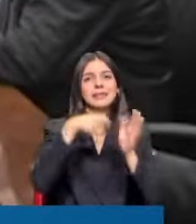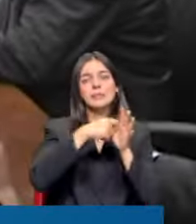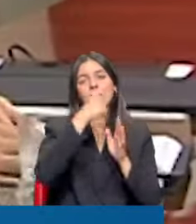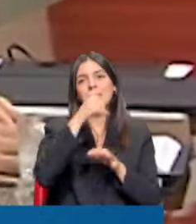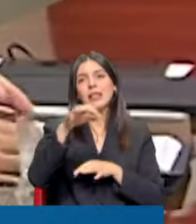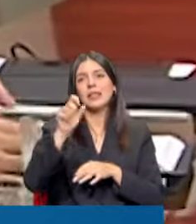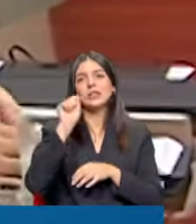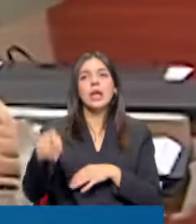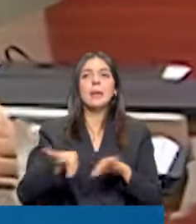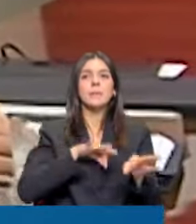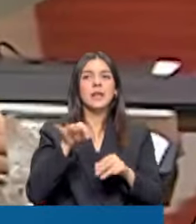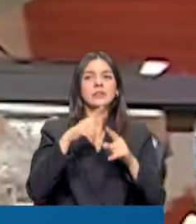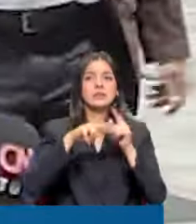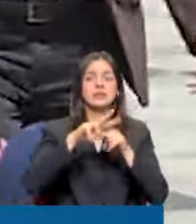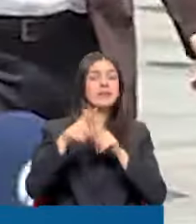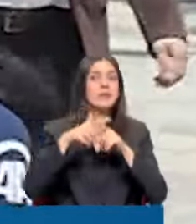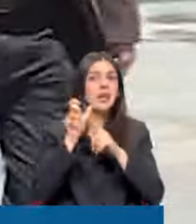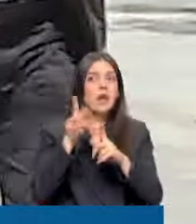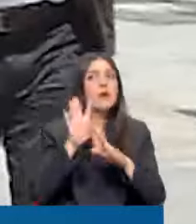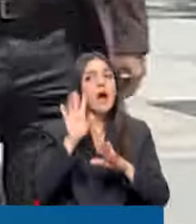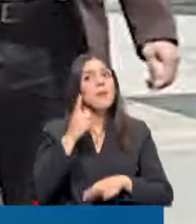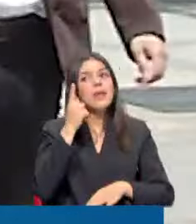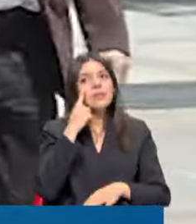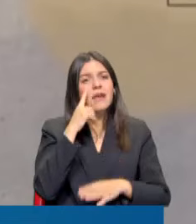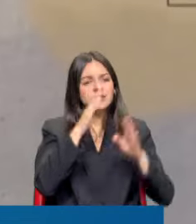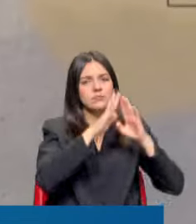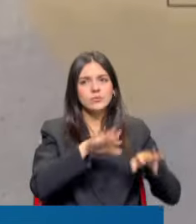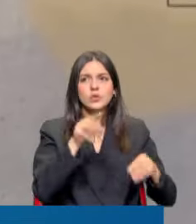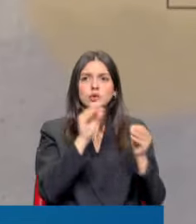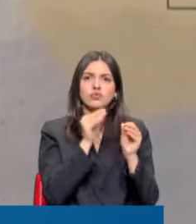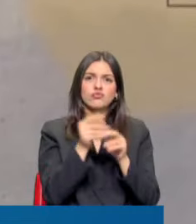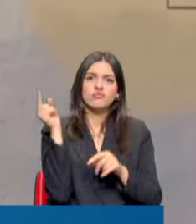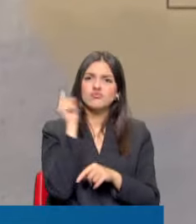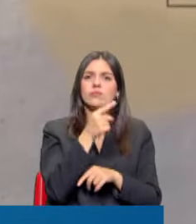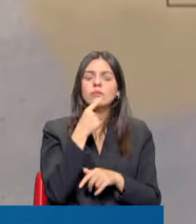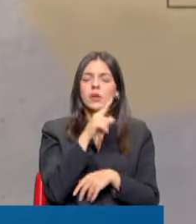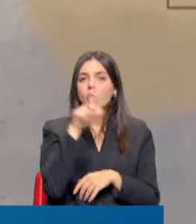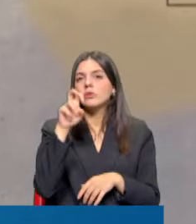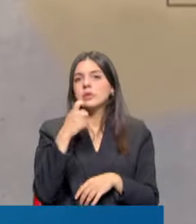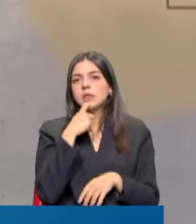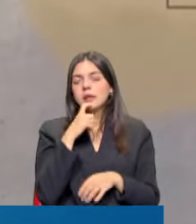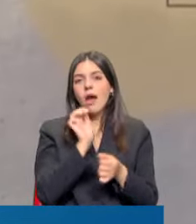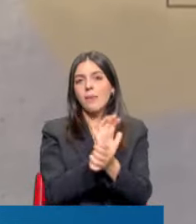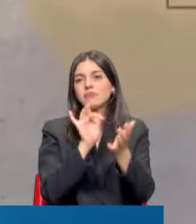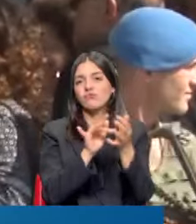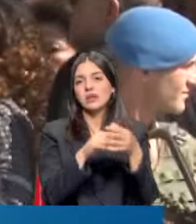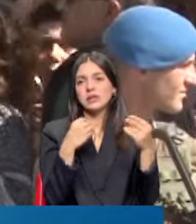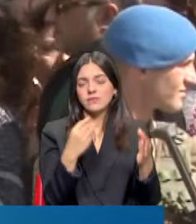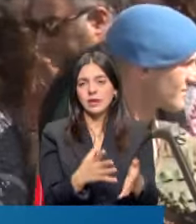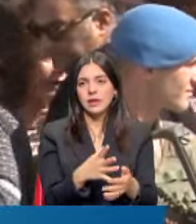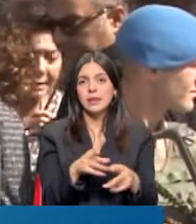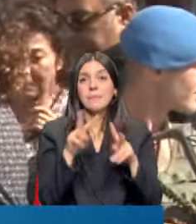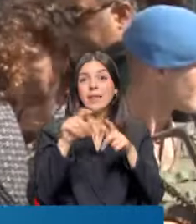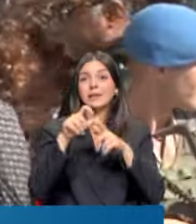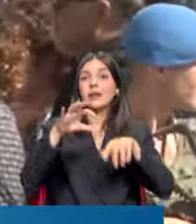şehir plancısı Tayfun Kahraman. Ama hükümeti yıkmaya teşebbüsle suçlandı, 18 yıl hapis cezasına çarptırıldı.